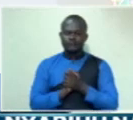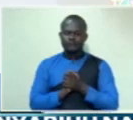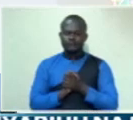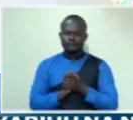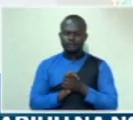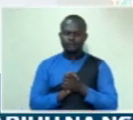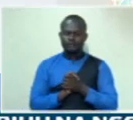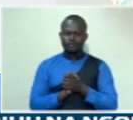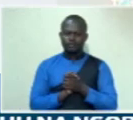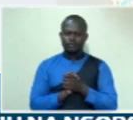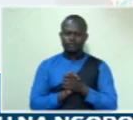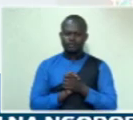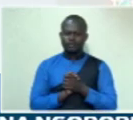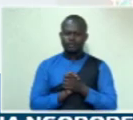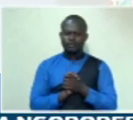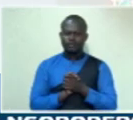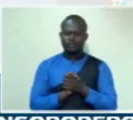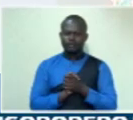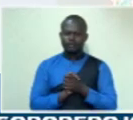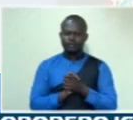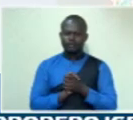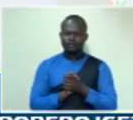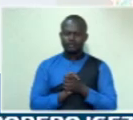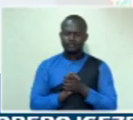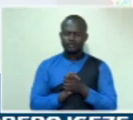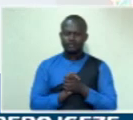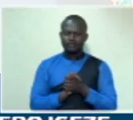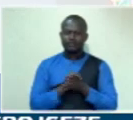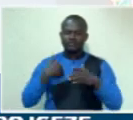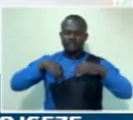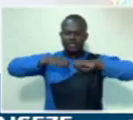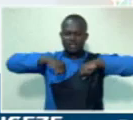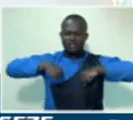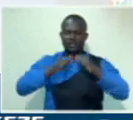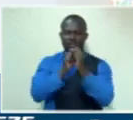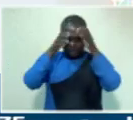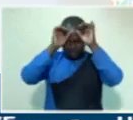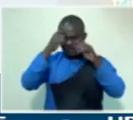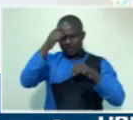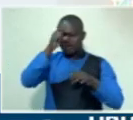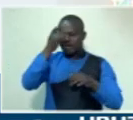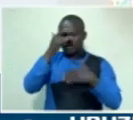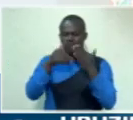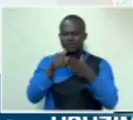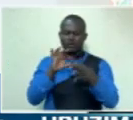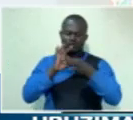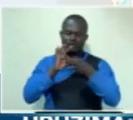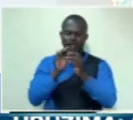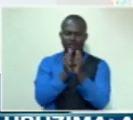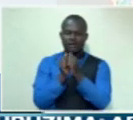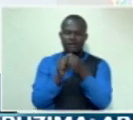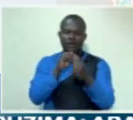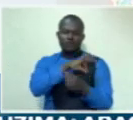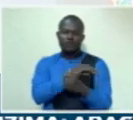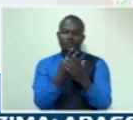Kagame de travailler ensemble de manière pragmatique. Nemeranyije na perezida Kagame ko twakorana mu buryo bufatika ku ngingo zireba inyungu